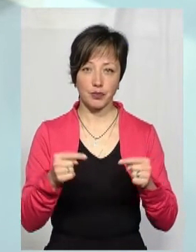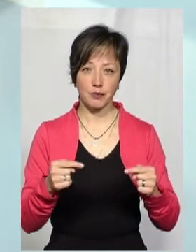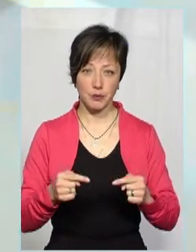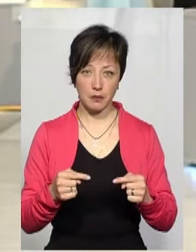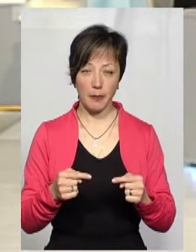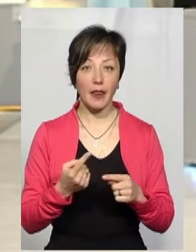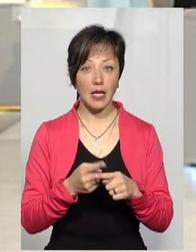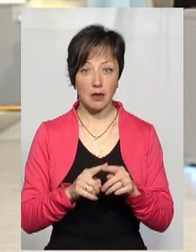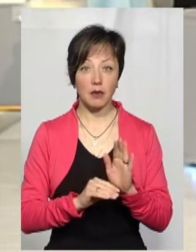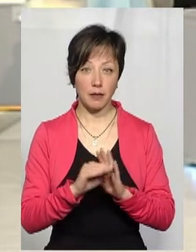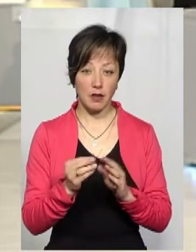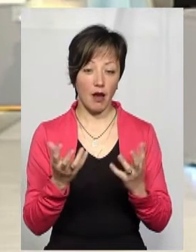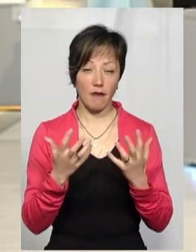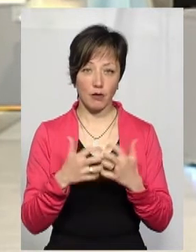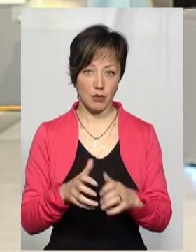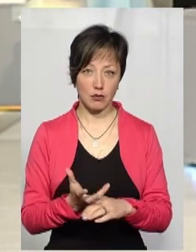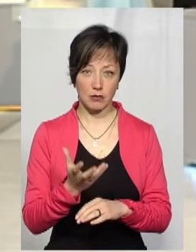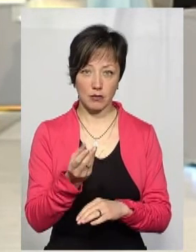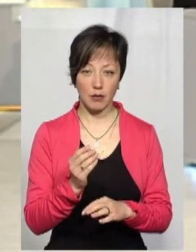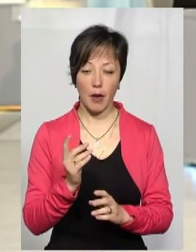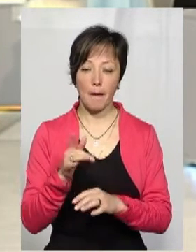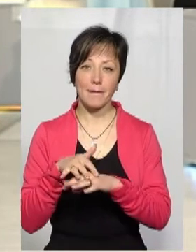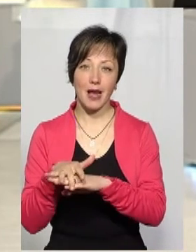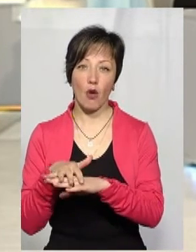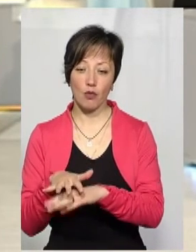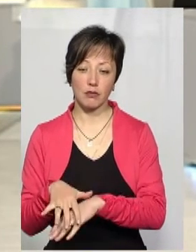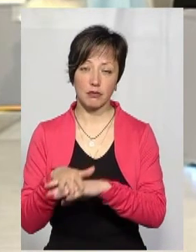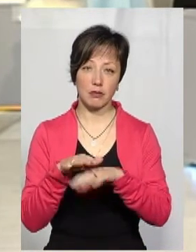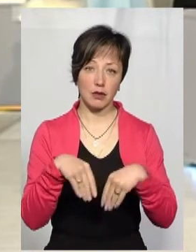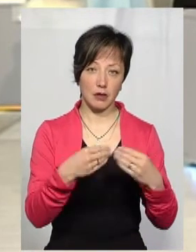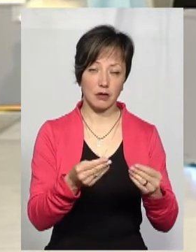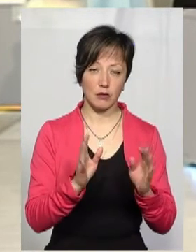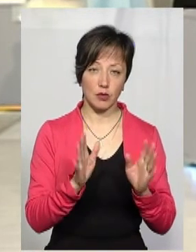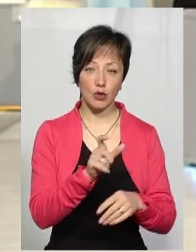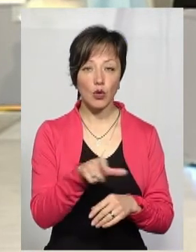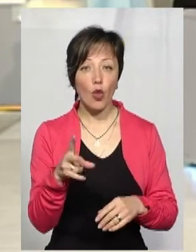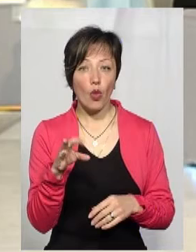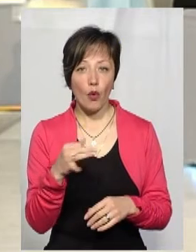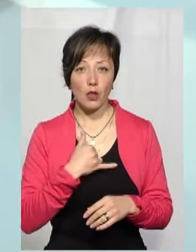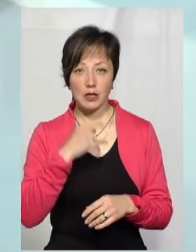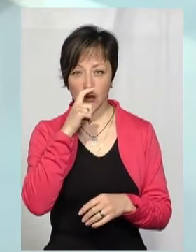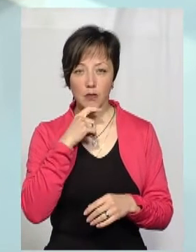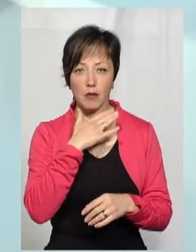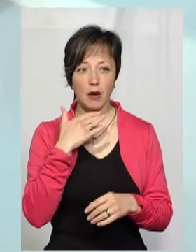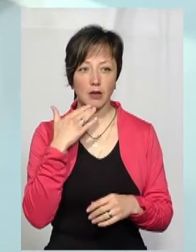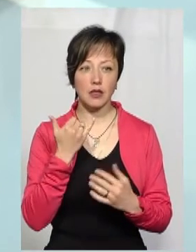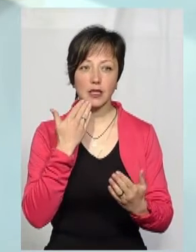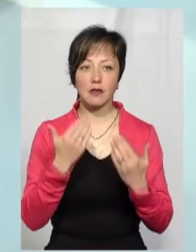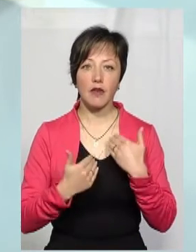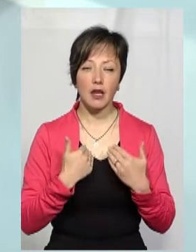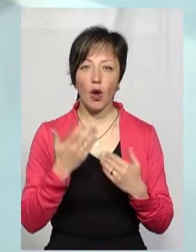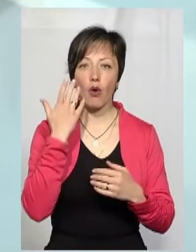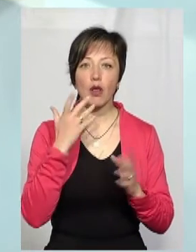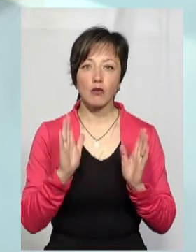це підвищена? Вона буде автоматично перераховуватися, автоматично людям нараховуватися. Але просто в нас не розуміють, у нас дуже багато зараз